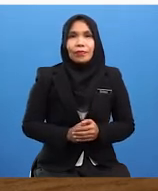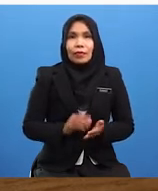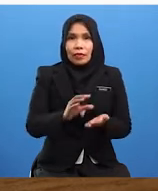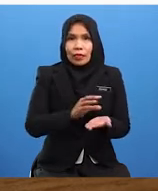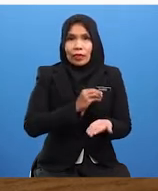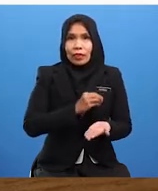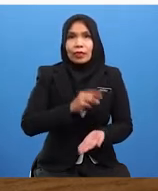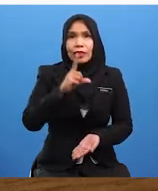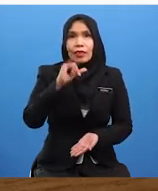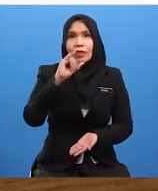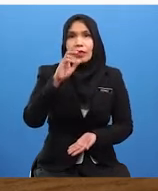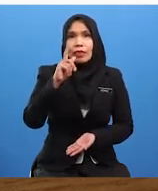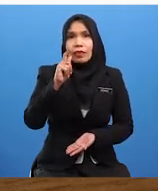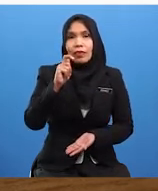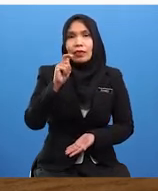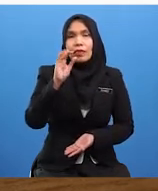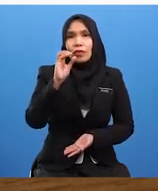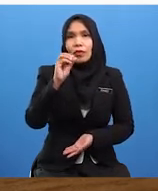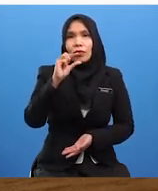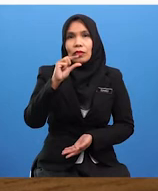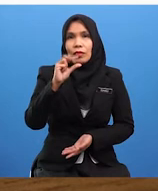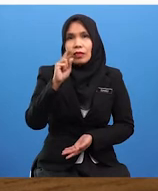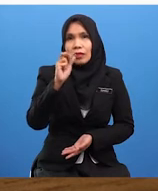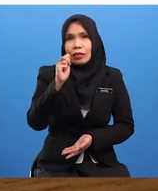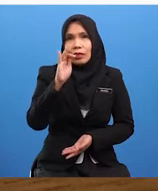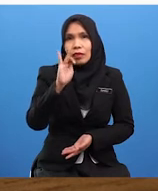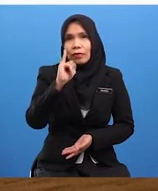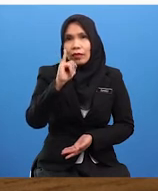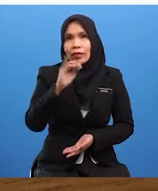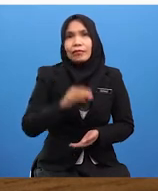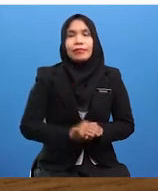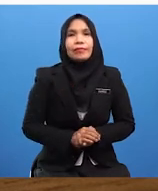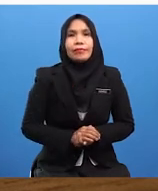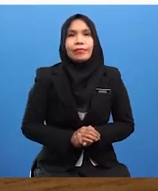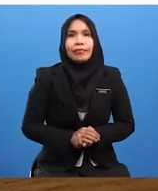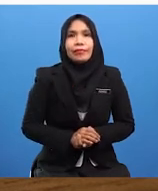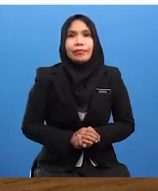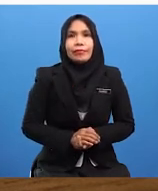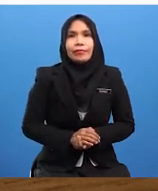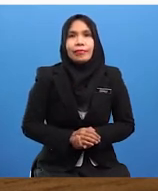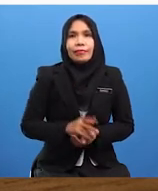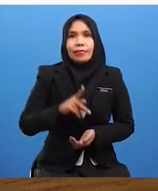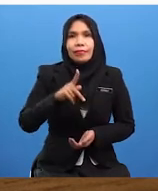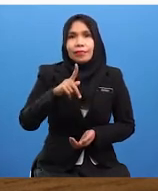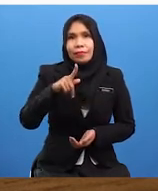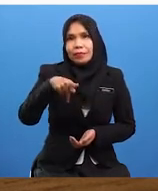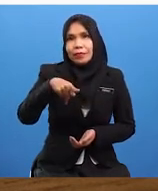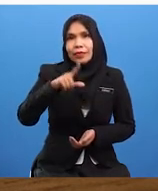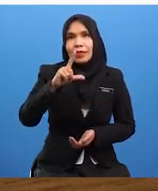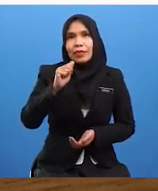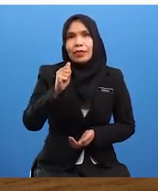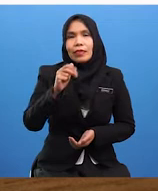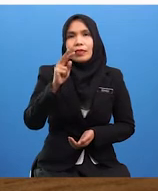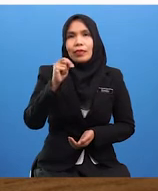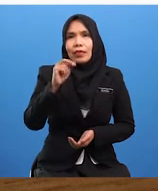atau cetakan datar. Cetakan ini menggunakan blok batu kapur